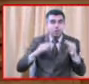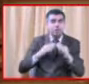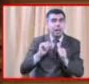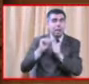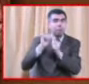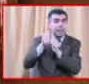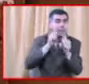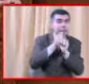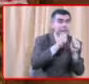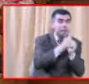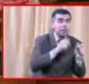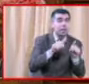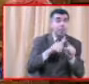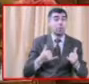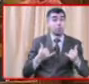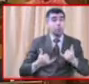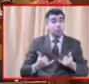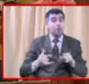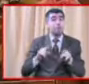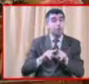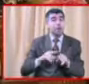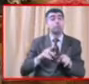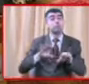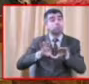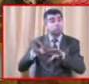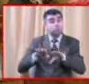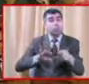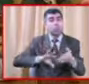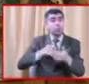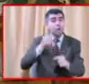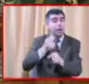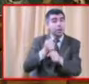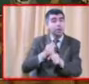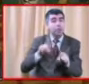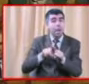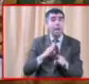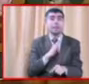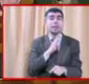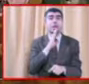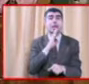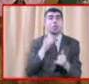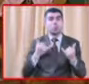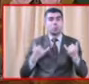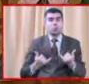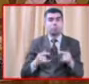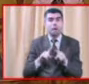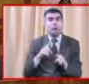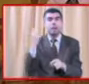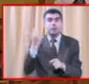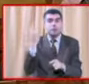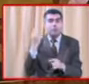اللي كنت أتكلم معكم الآن، مازال العمليات متواصلة، بحيث أن ابتداء من الساعة 12 ديال اليوم كان واحد العدد ديال الطائرات